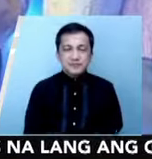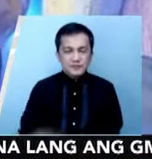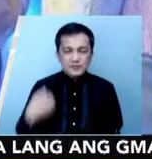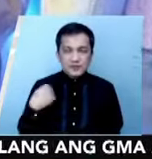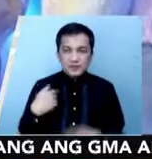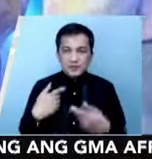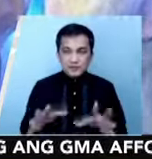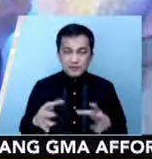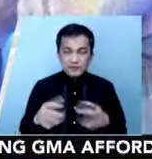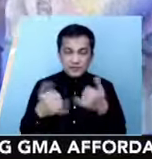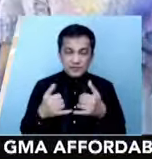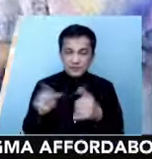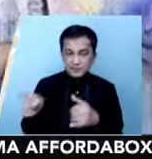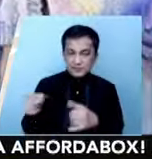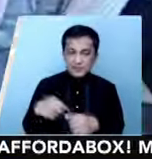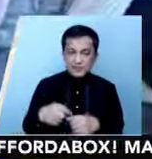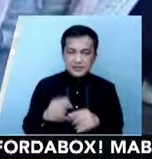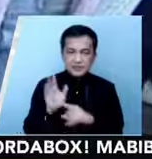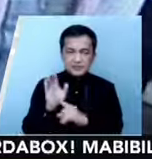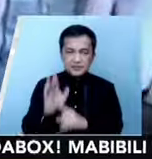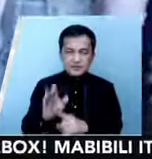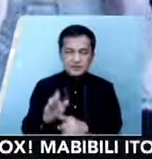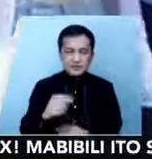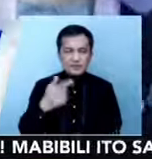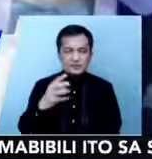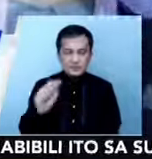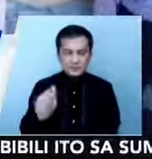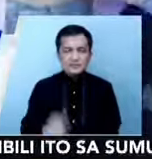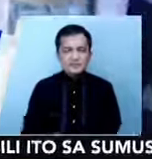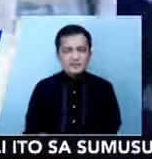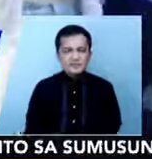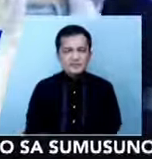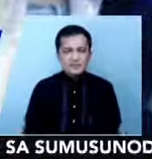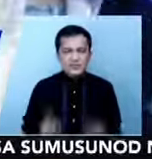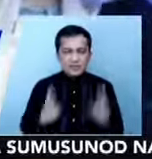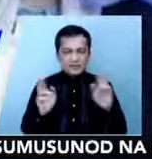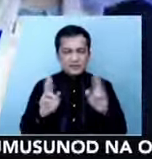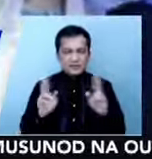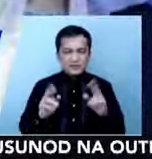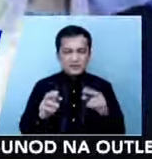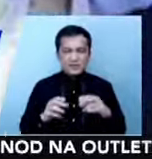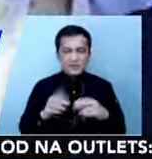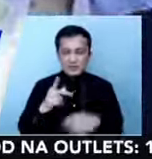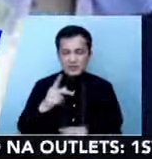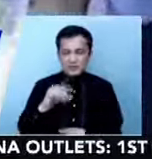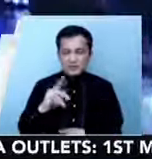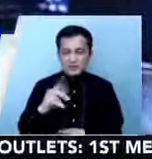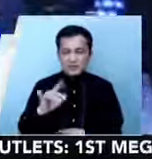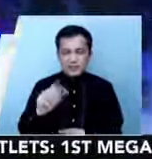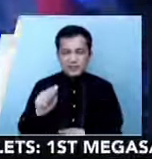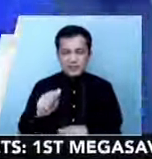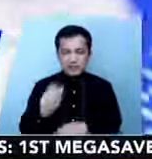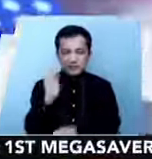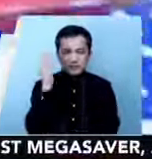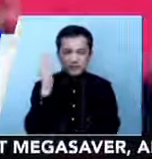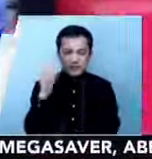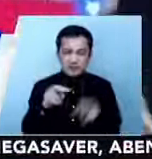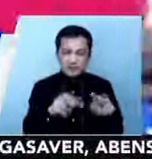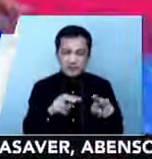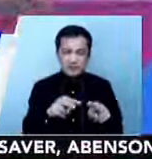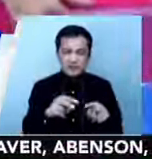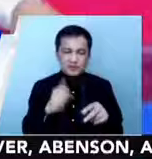atin. It's Showtime na sa GMA. Ready na ang kapamilya noontime show na mapanood bukas sa GMA 7